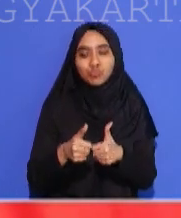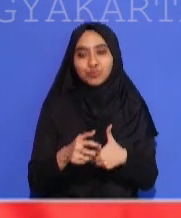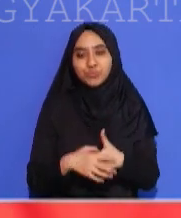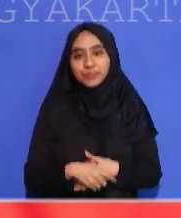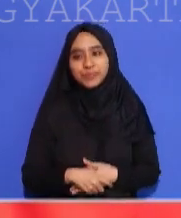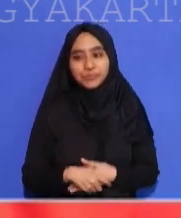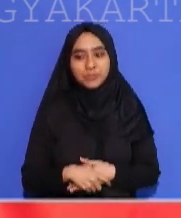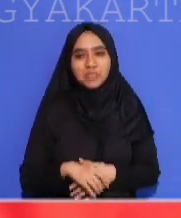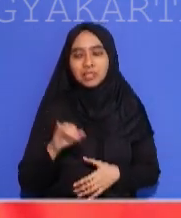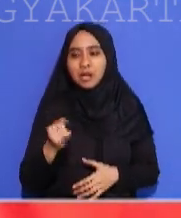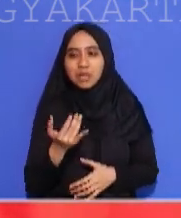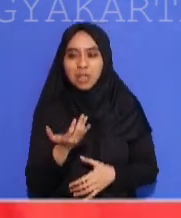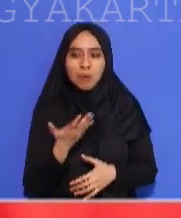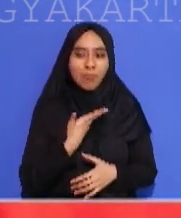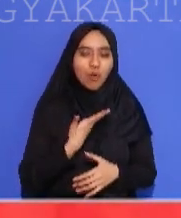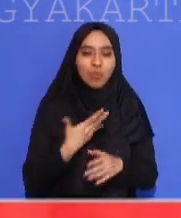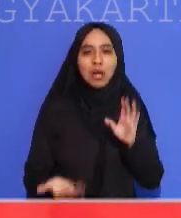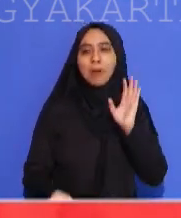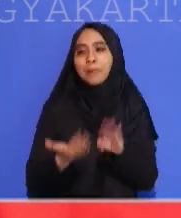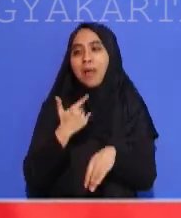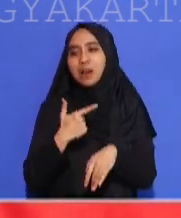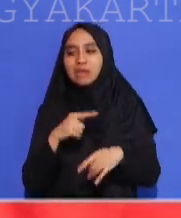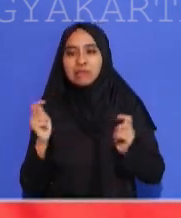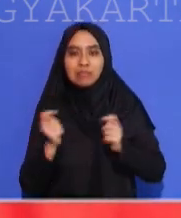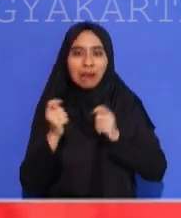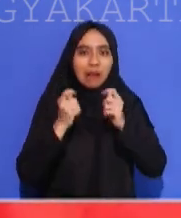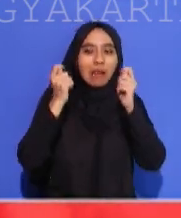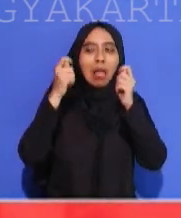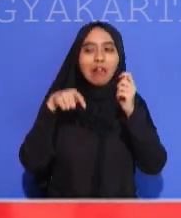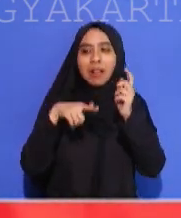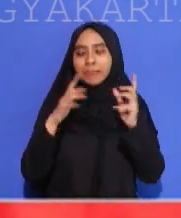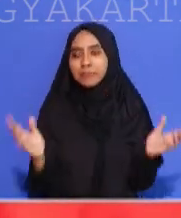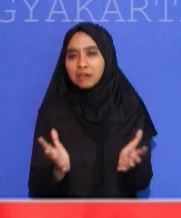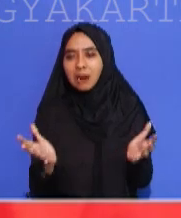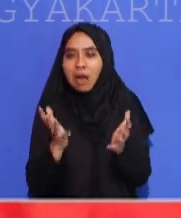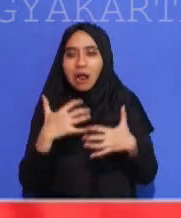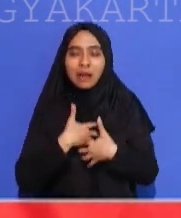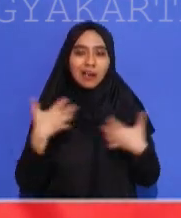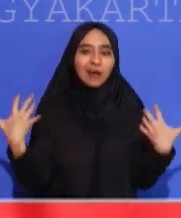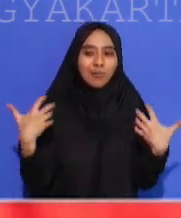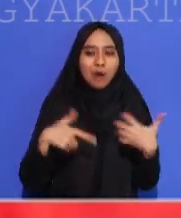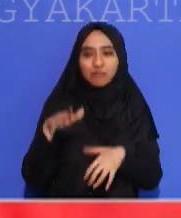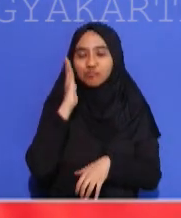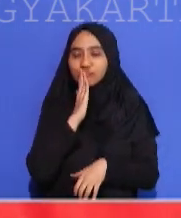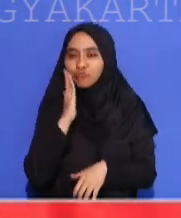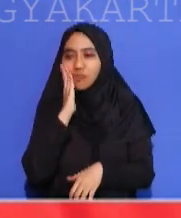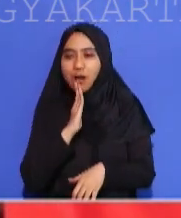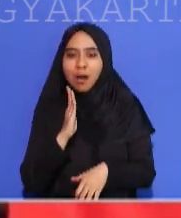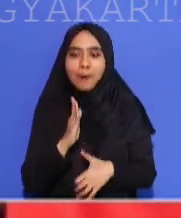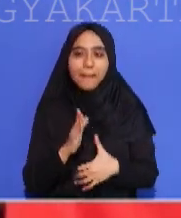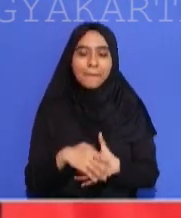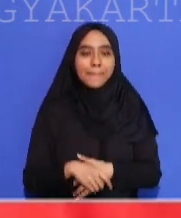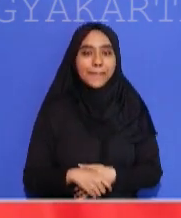pengin mengembalikan mempopulerkan ke peternak-peternak minial peternak seperti